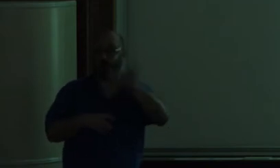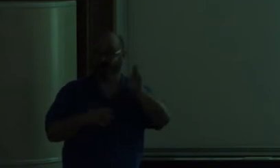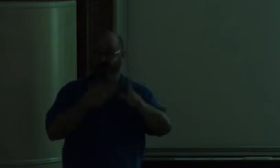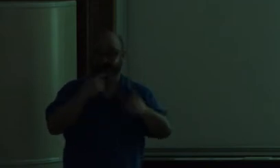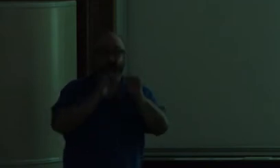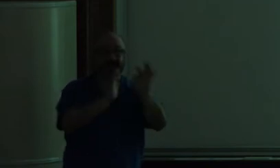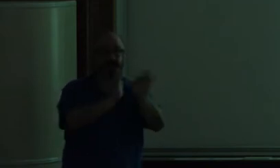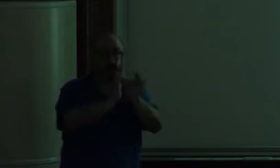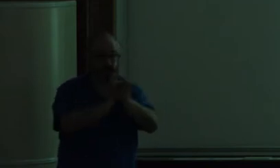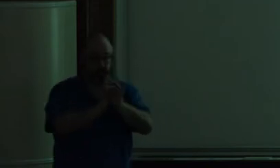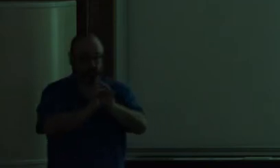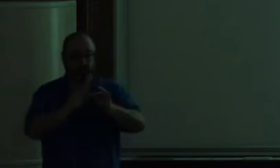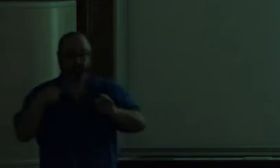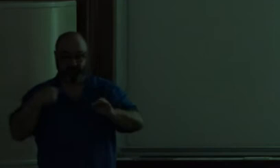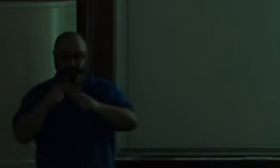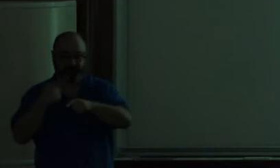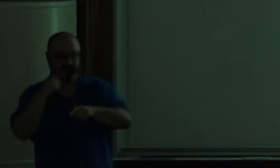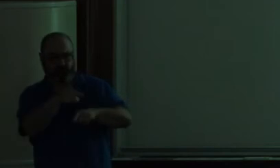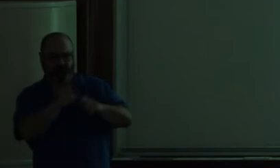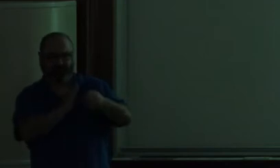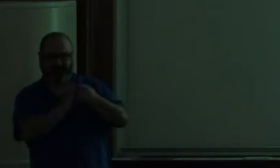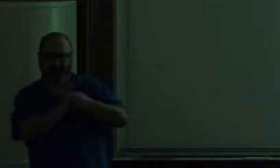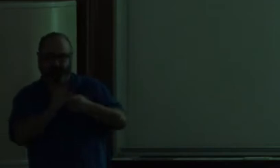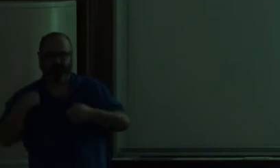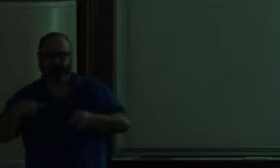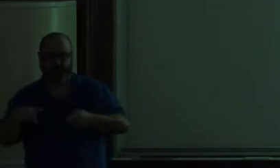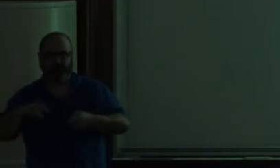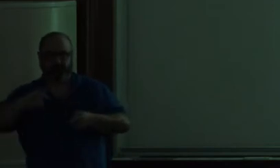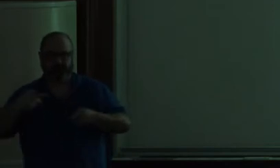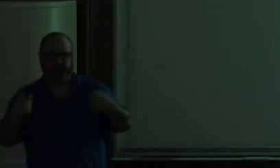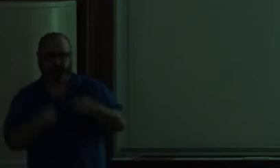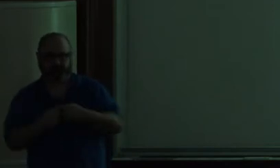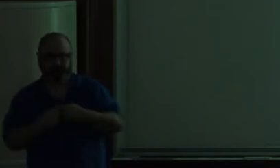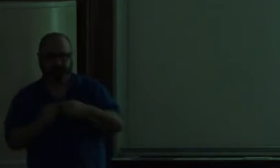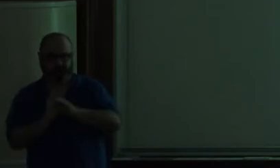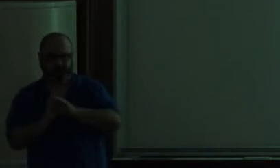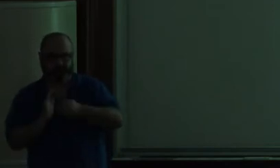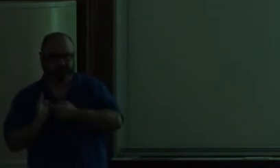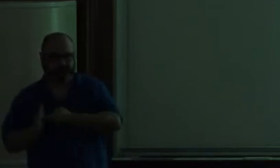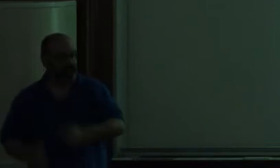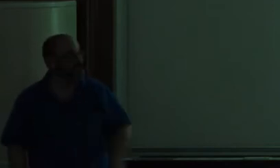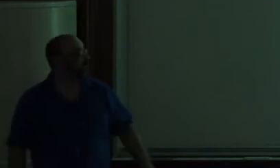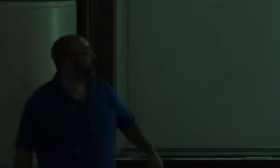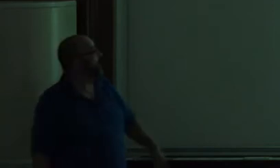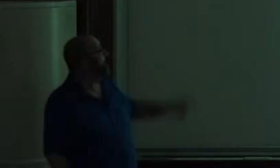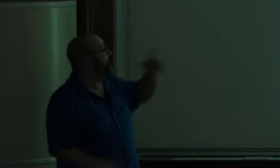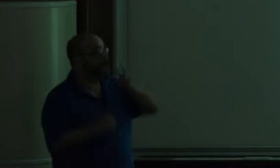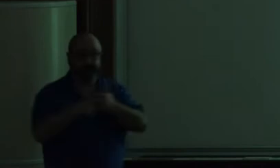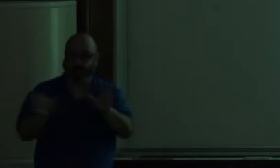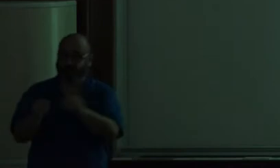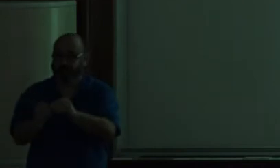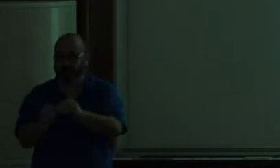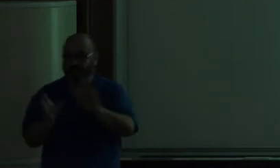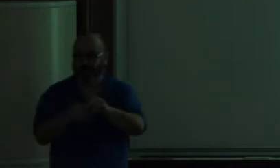une fonction part du principe que vous êtes un itérable, eh bien, elle aussi, elle peut fonctionner de la même manière avec tous les itérables. Regardez sum, c'est la fonction la